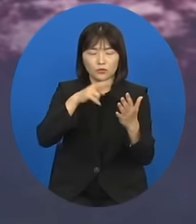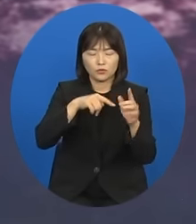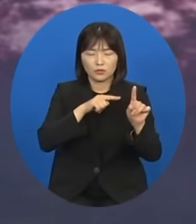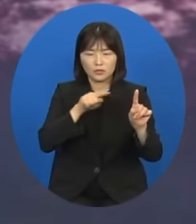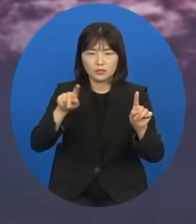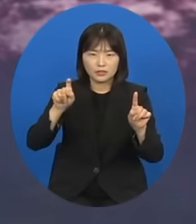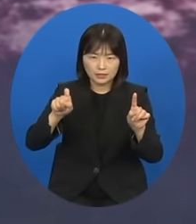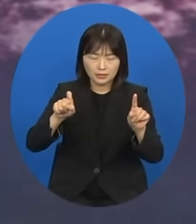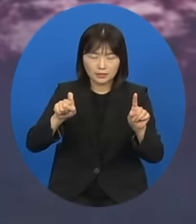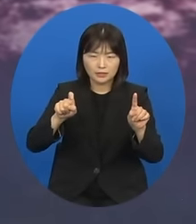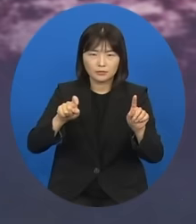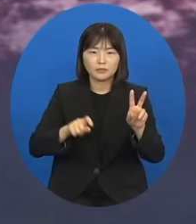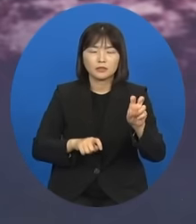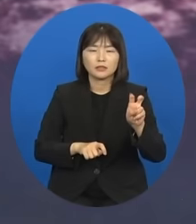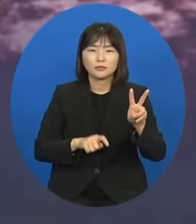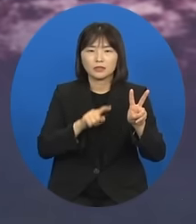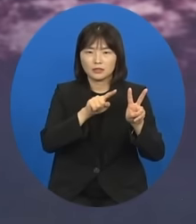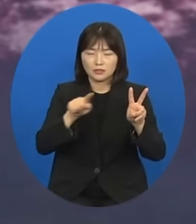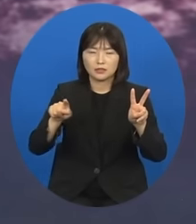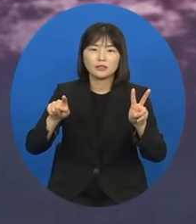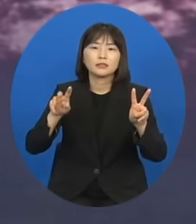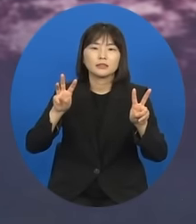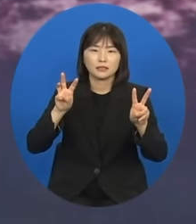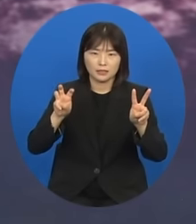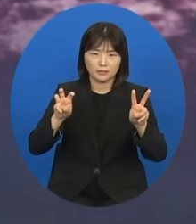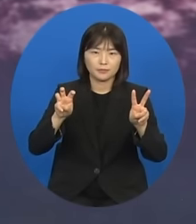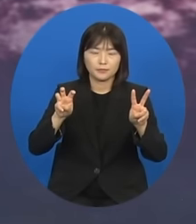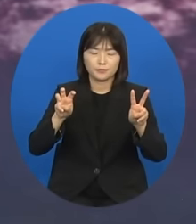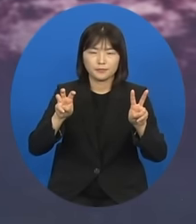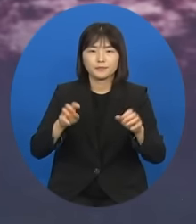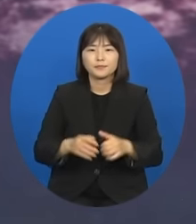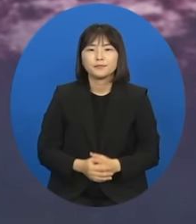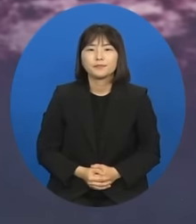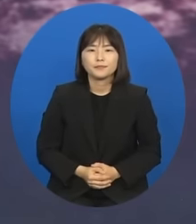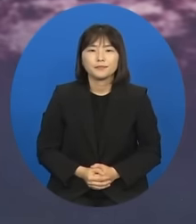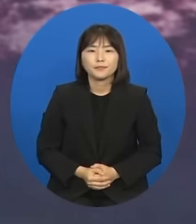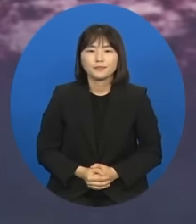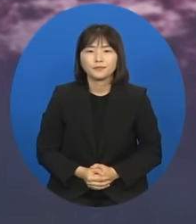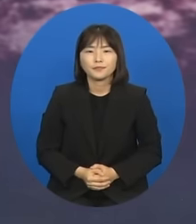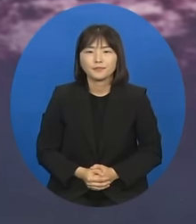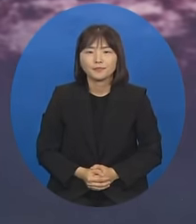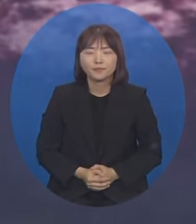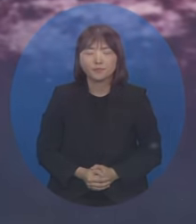그리고 22절에서 30절의 말씀을